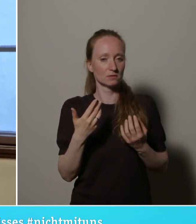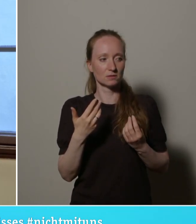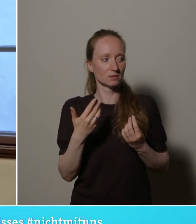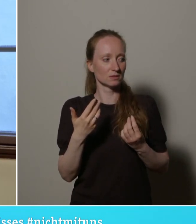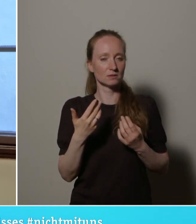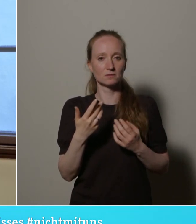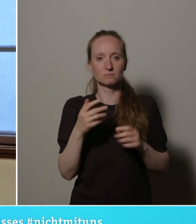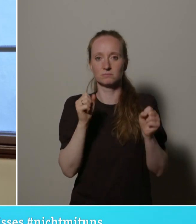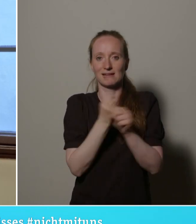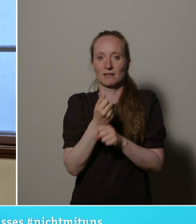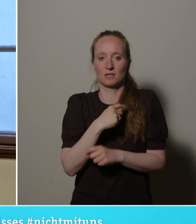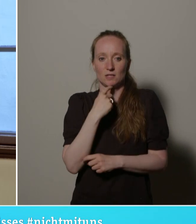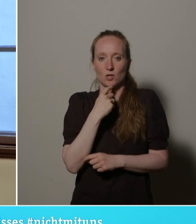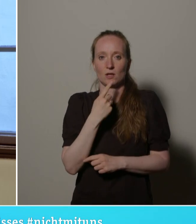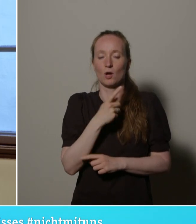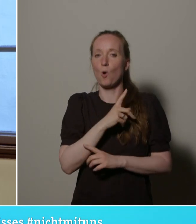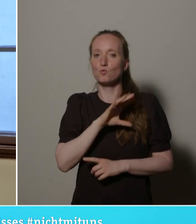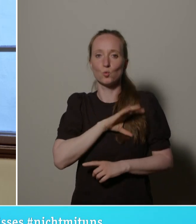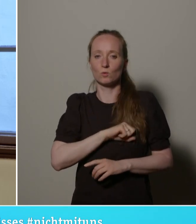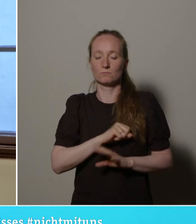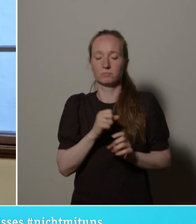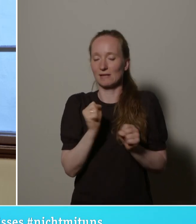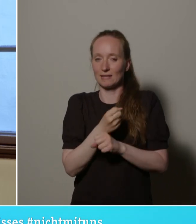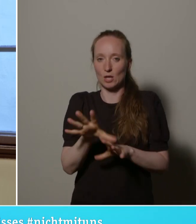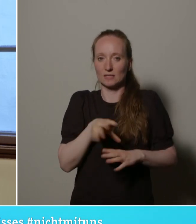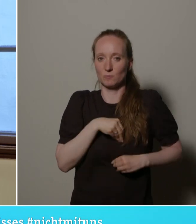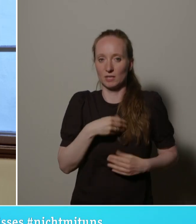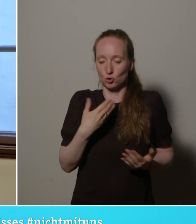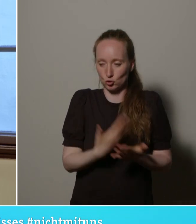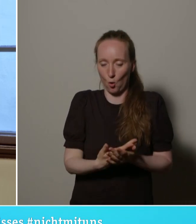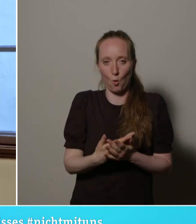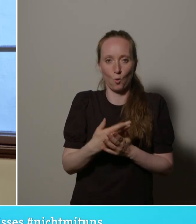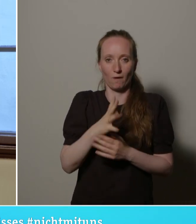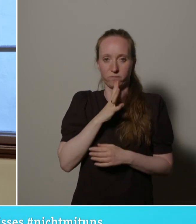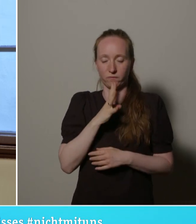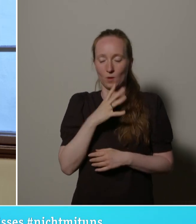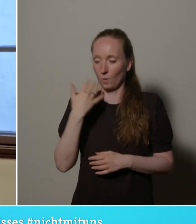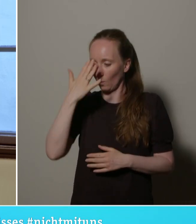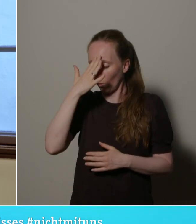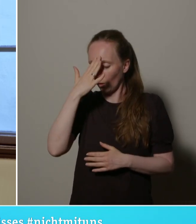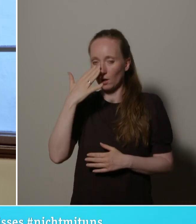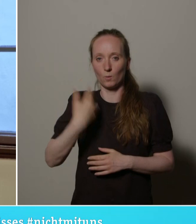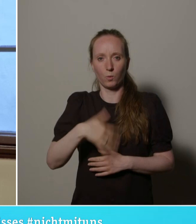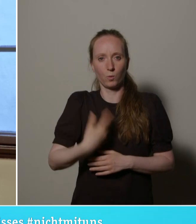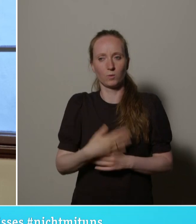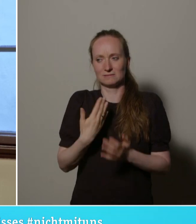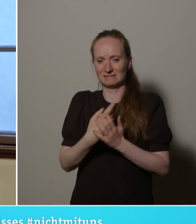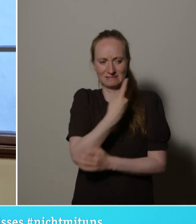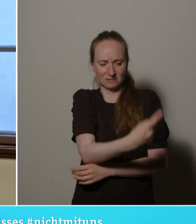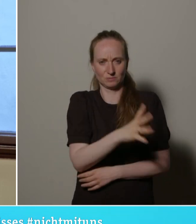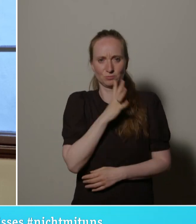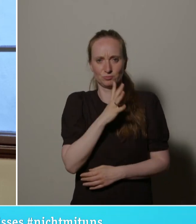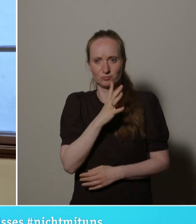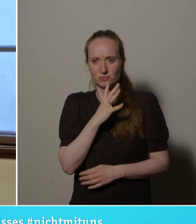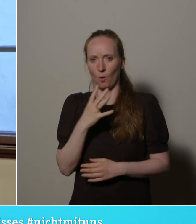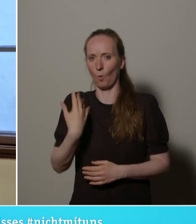können Sie ja nachher mit einer Wortmeldung sagen, Frau Güngör. Ich finde, dass eine Unterstellung war, was hier an der Stelle